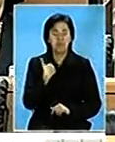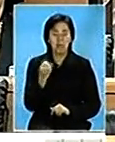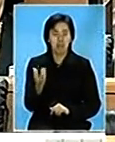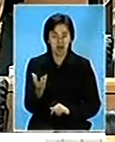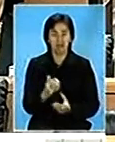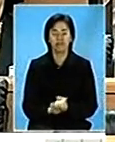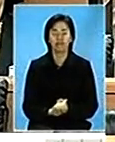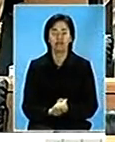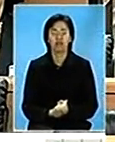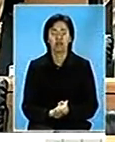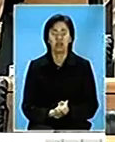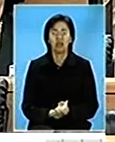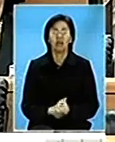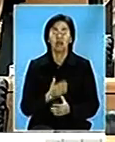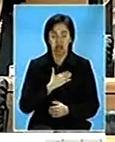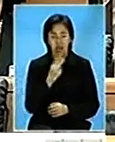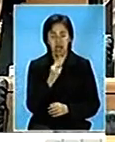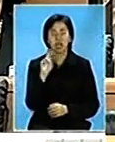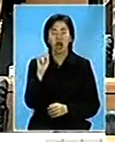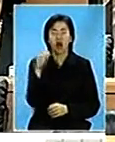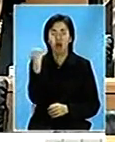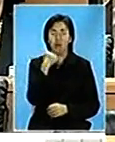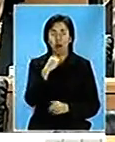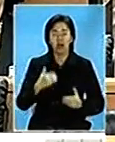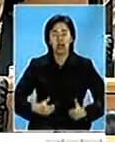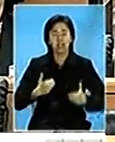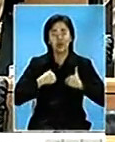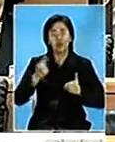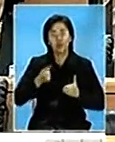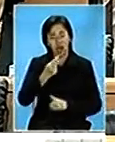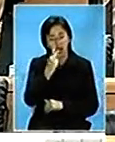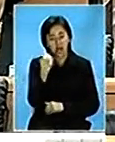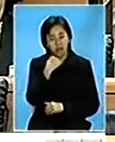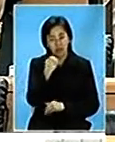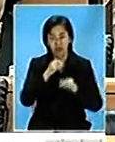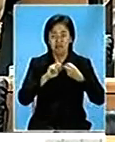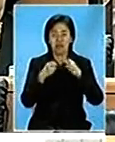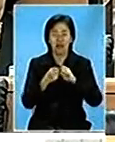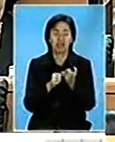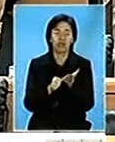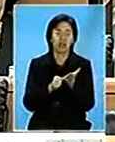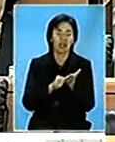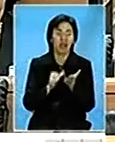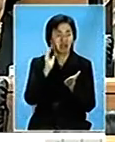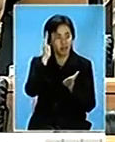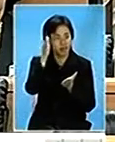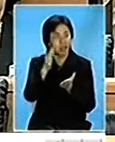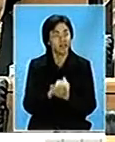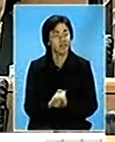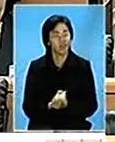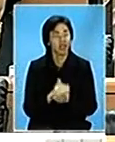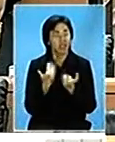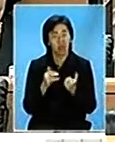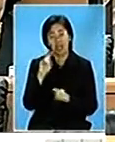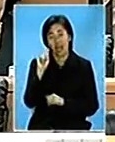เพราะฉะนั้นตรงนี้เป็นสิ่งที่เห็นได้ในข่าวและชีวิตประจำวันที่เรายังมีปัญหาที่ต้องแก้ไขกันอีกเยอะนะคะและข่าวปัจ